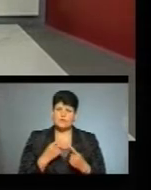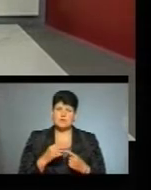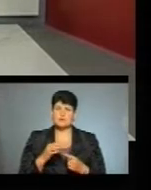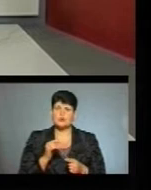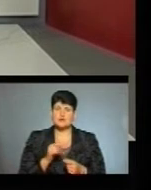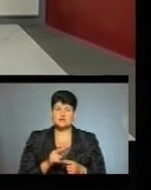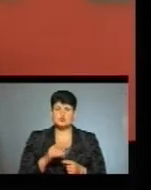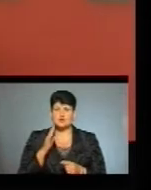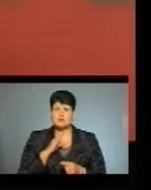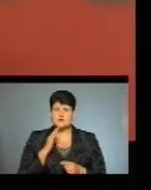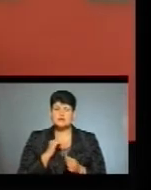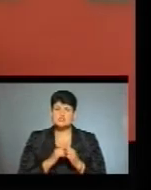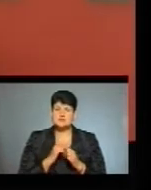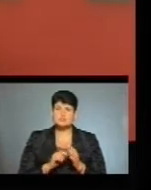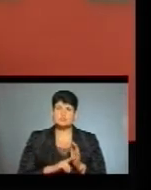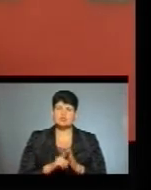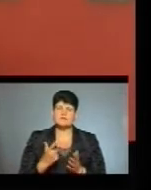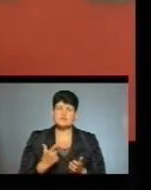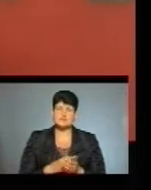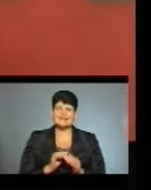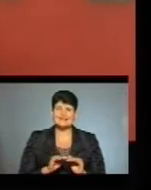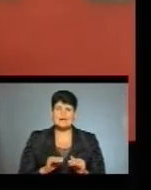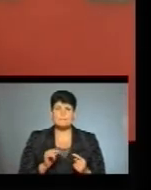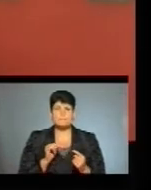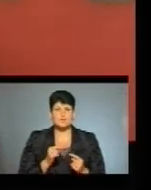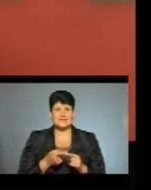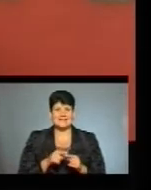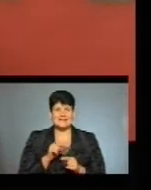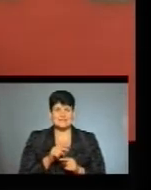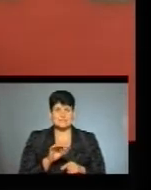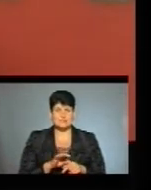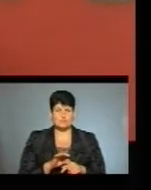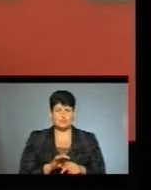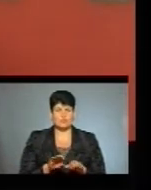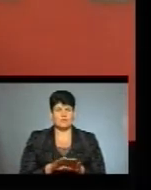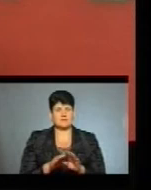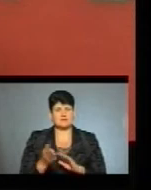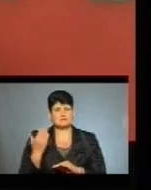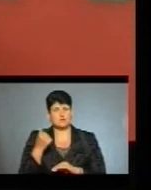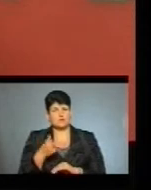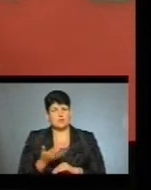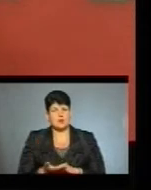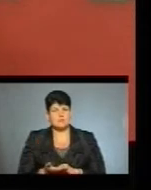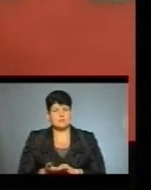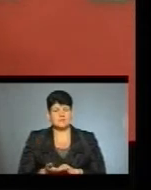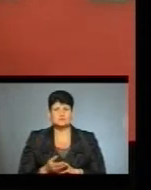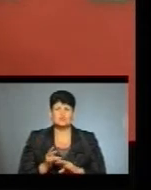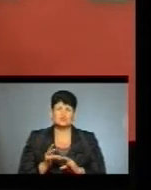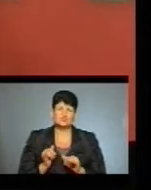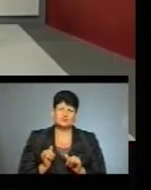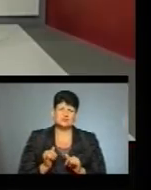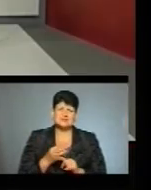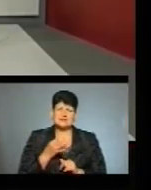батьки почали частіше вакцинувати дітей проти цих захворювань порівняно з минулими роками? Ну, так не